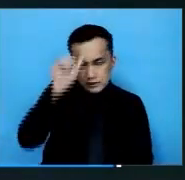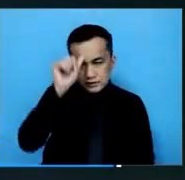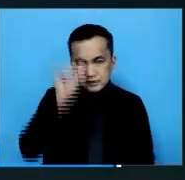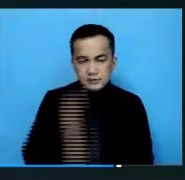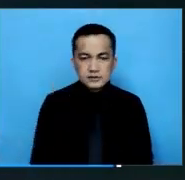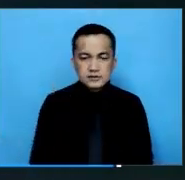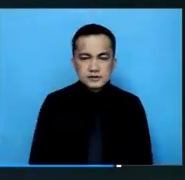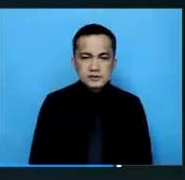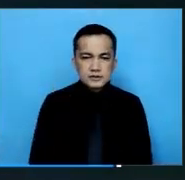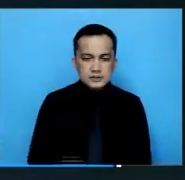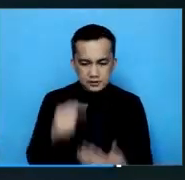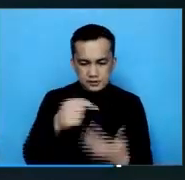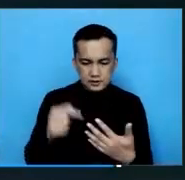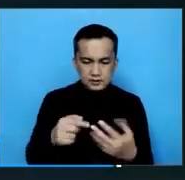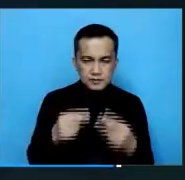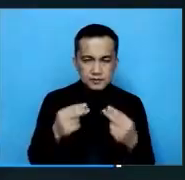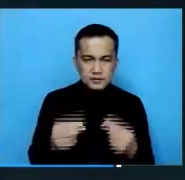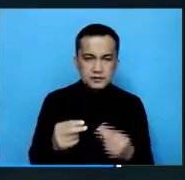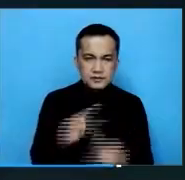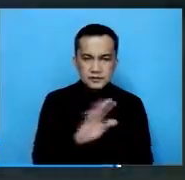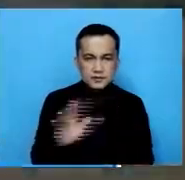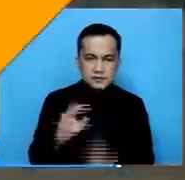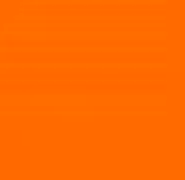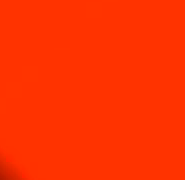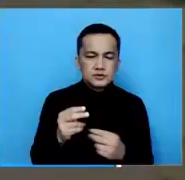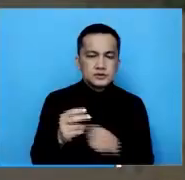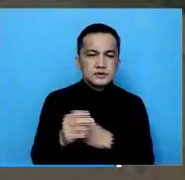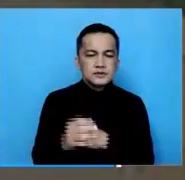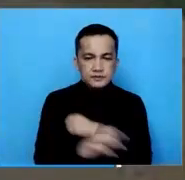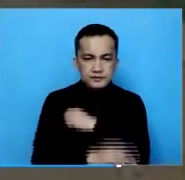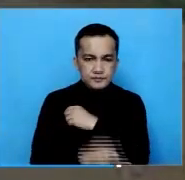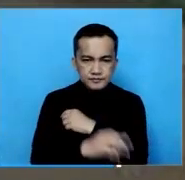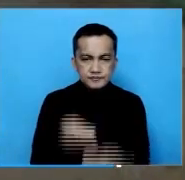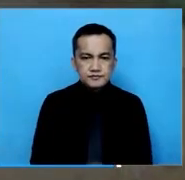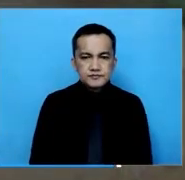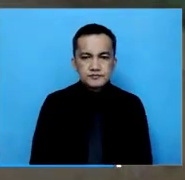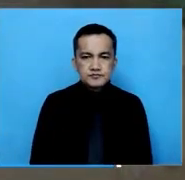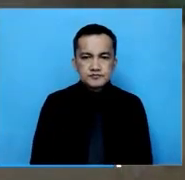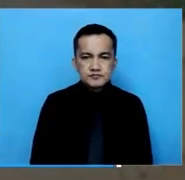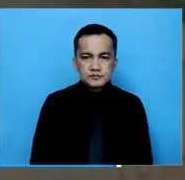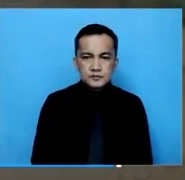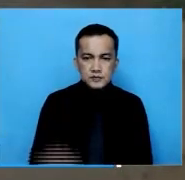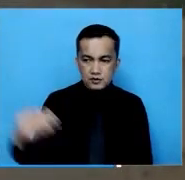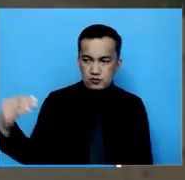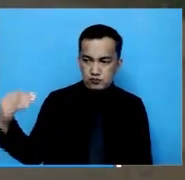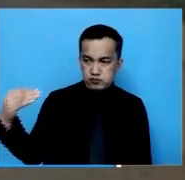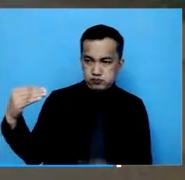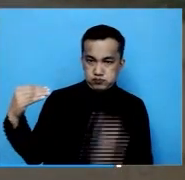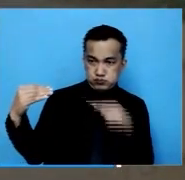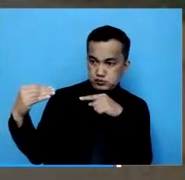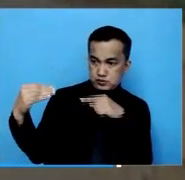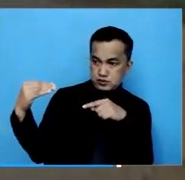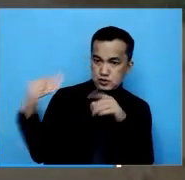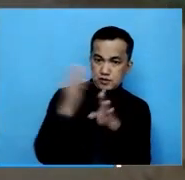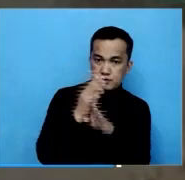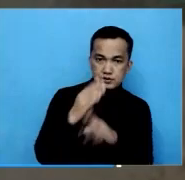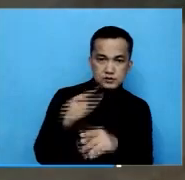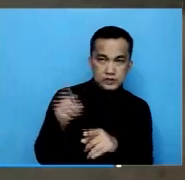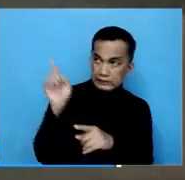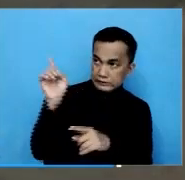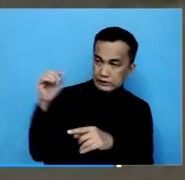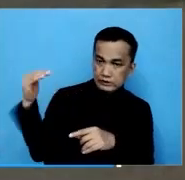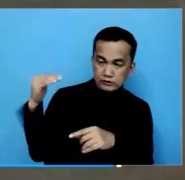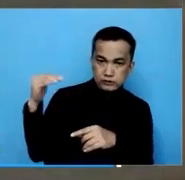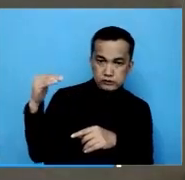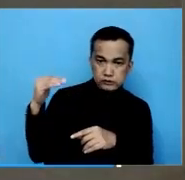iba pang balita sa ating Frontline News Abroad. Kakaliko lang ng bus na yan sa East Burdwan, India, nang